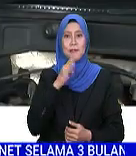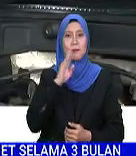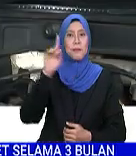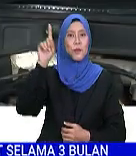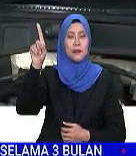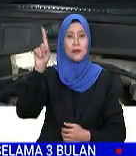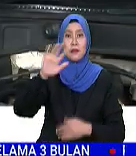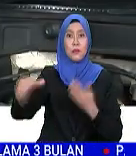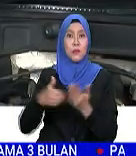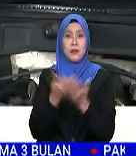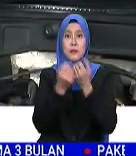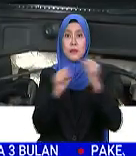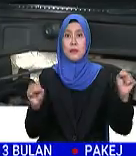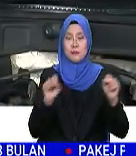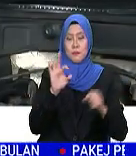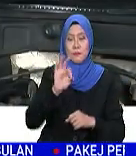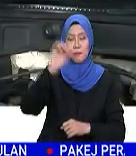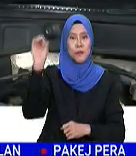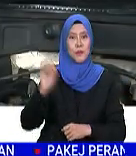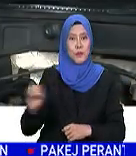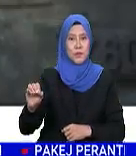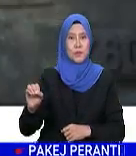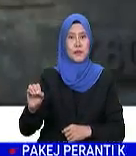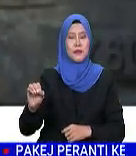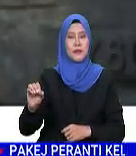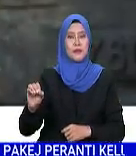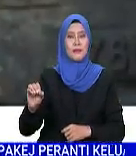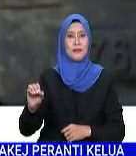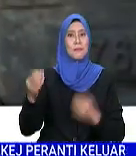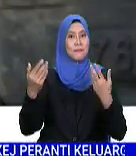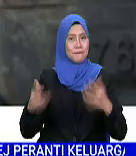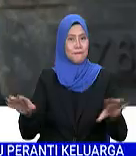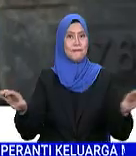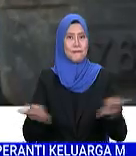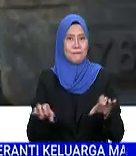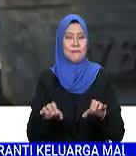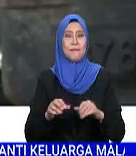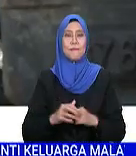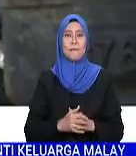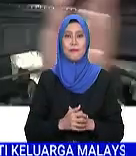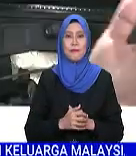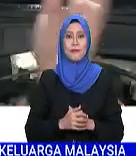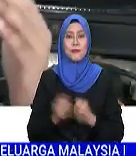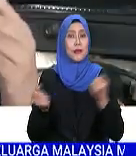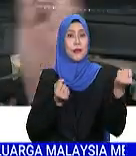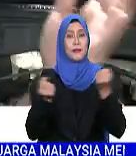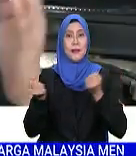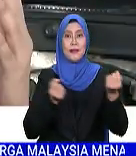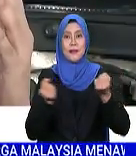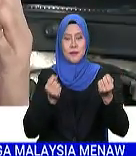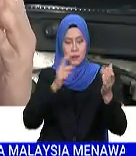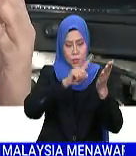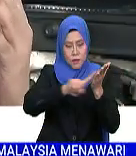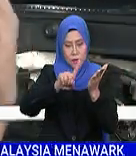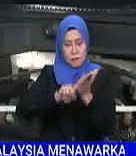Alhamdulillah, segala persiapan hampir 90% telah kami lakukan. Segala kenderaan juga kami telah